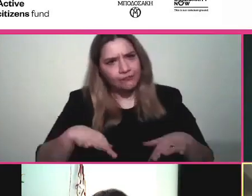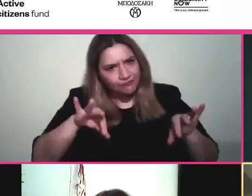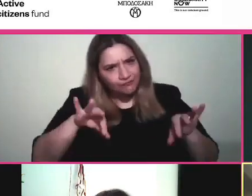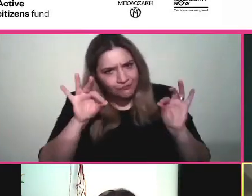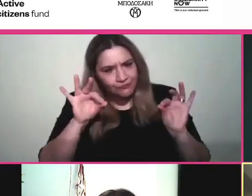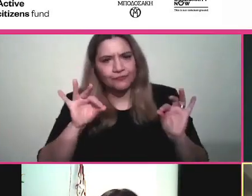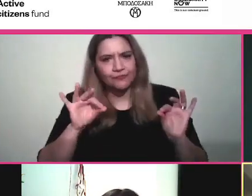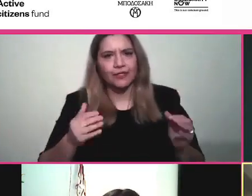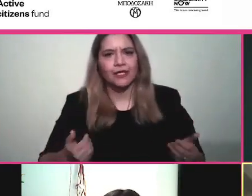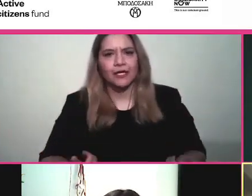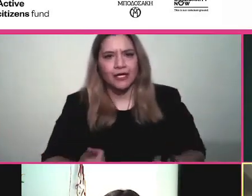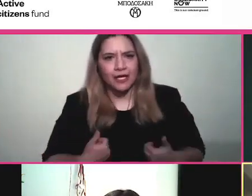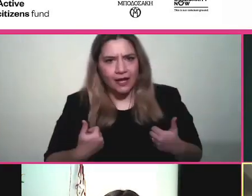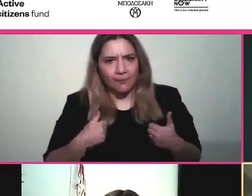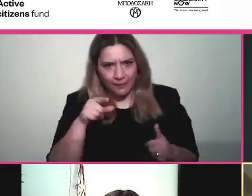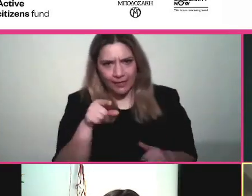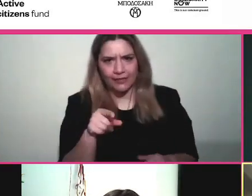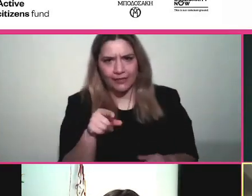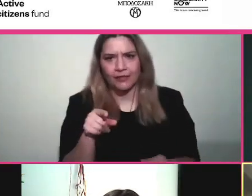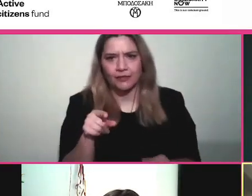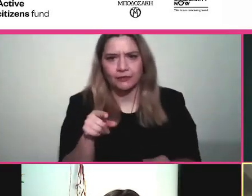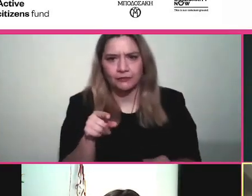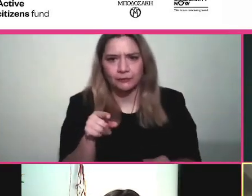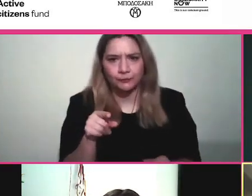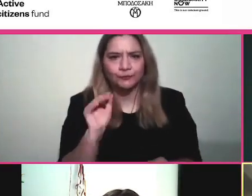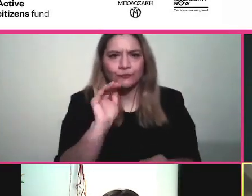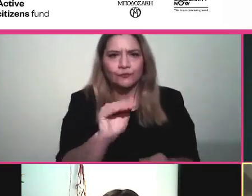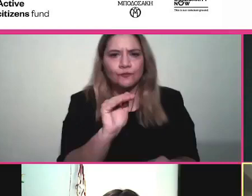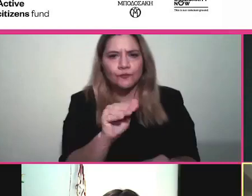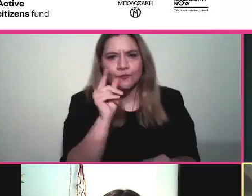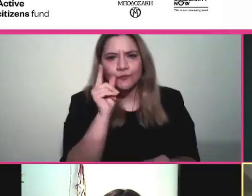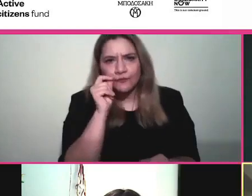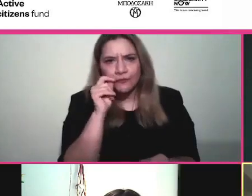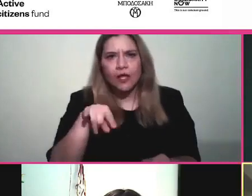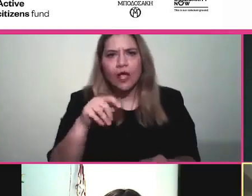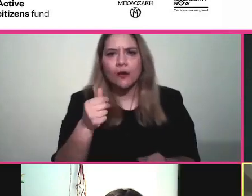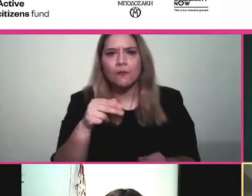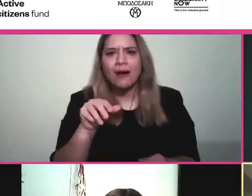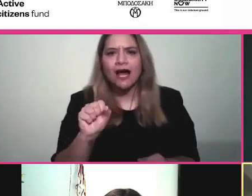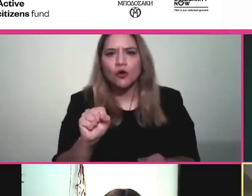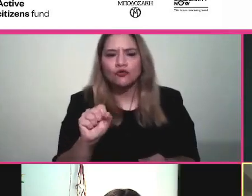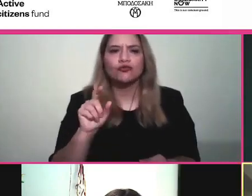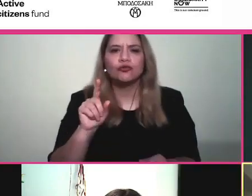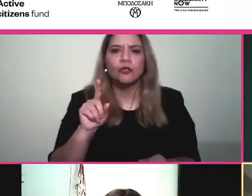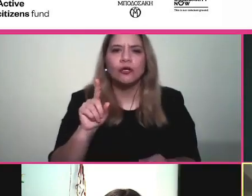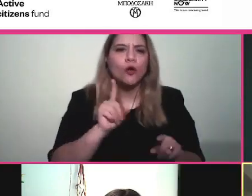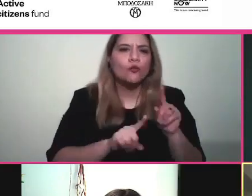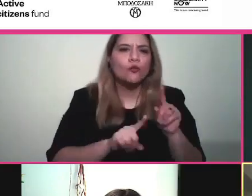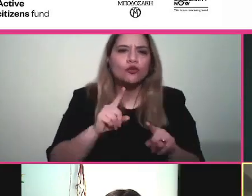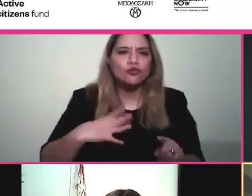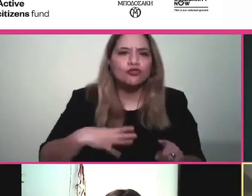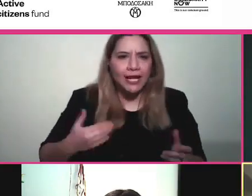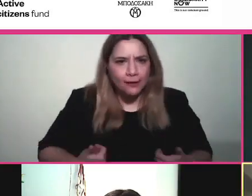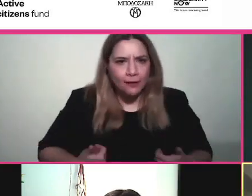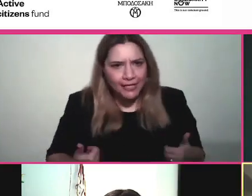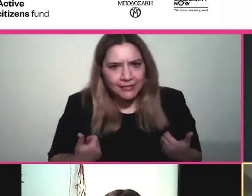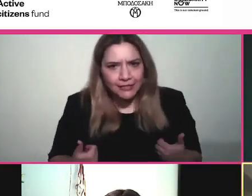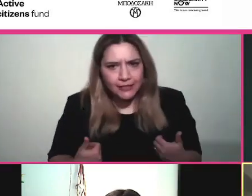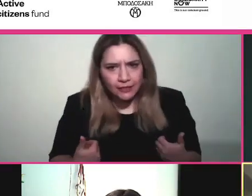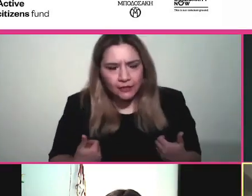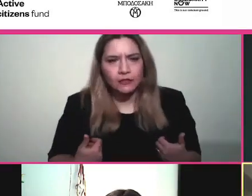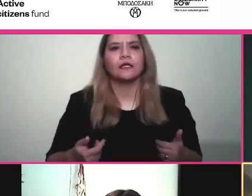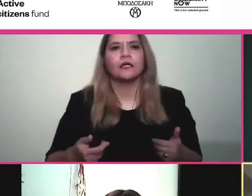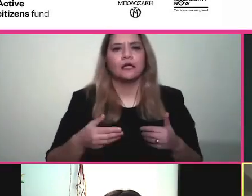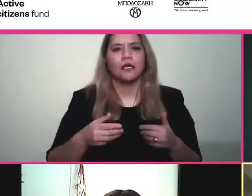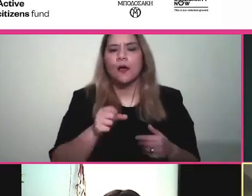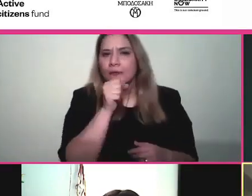παίξουμε ένα από αυτά τα παιχνίδια. Να ζητήσω από τον Πάνο όποιος ζητήσει να παίξει, να το ανοίξουμε